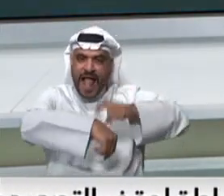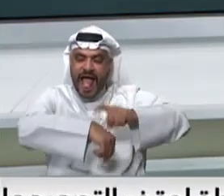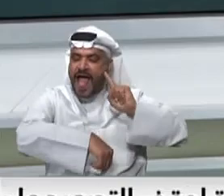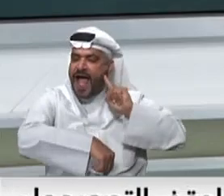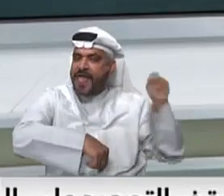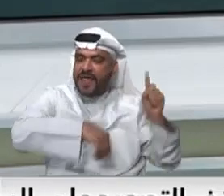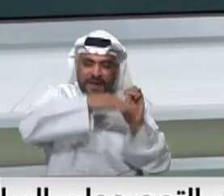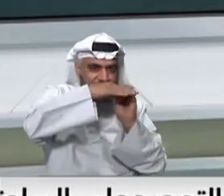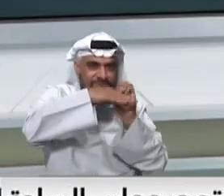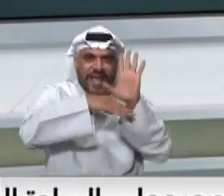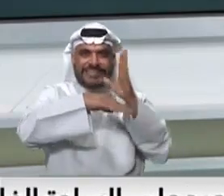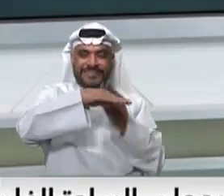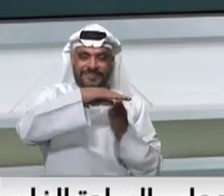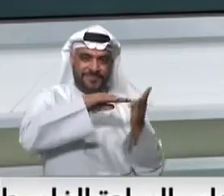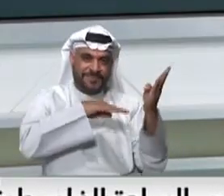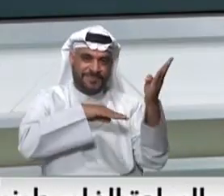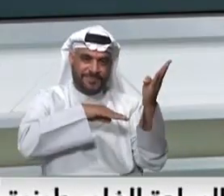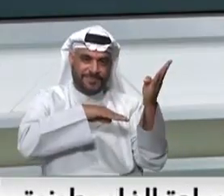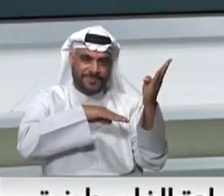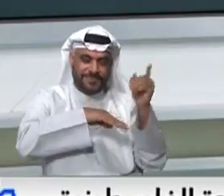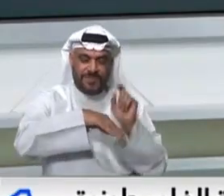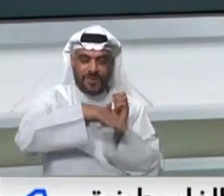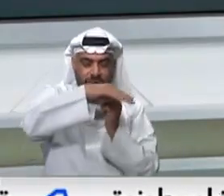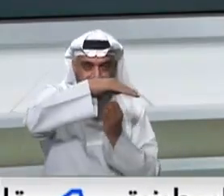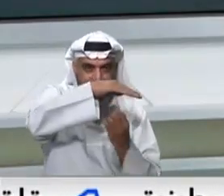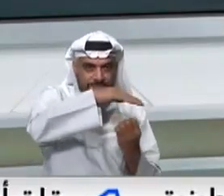الفجر حسب التوقيت المحلي لمدينة الكويت الساعة